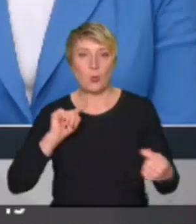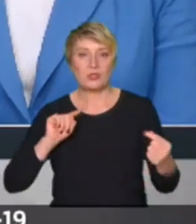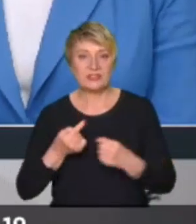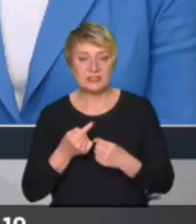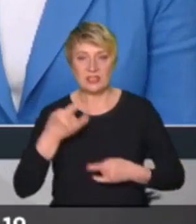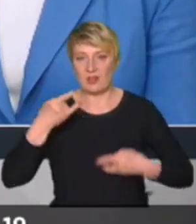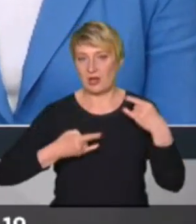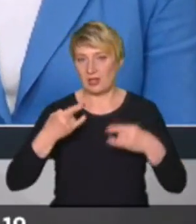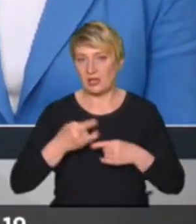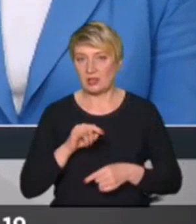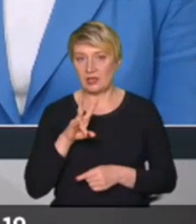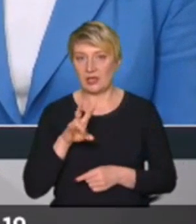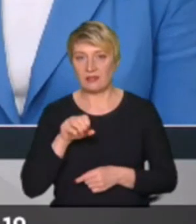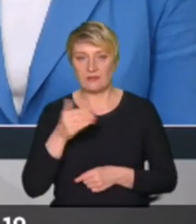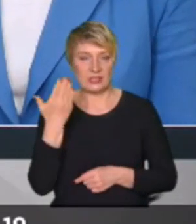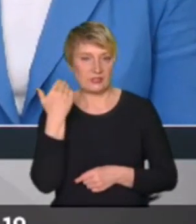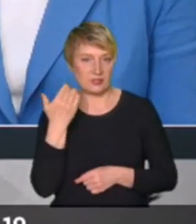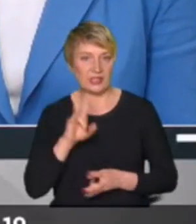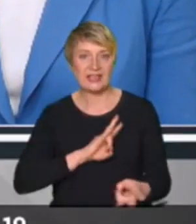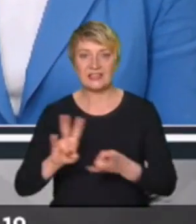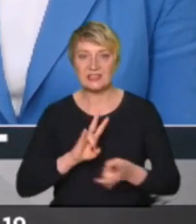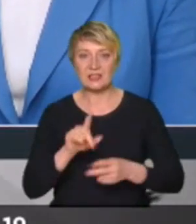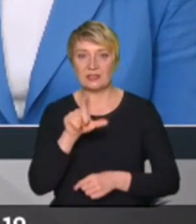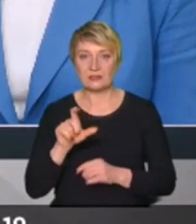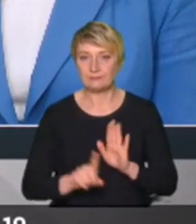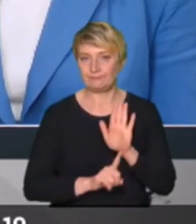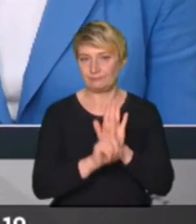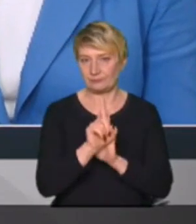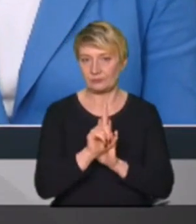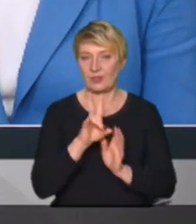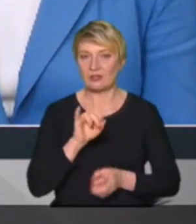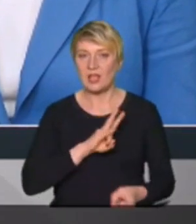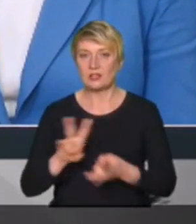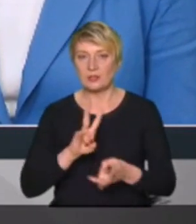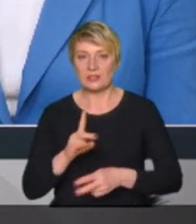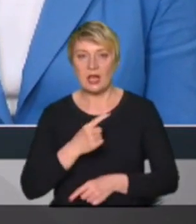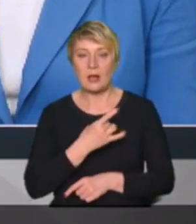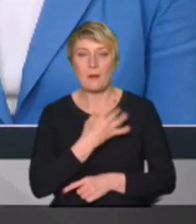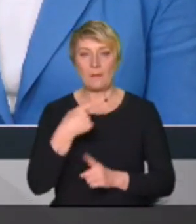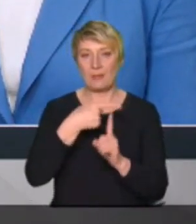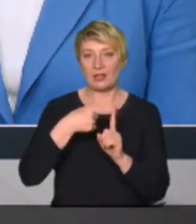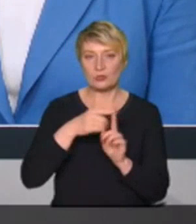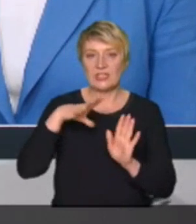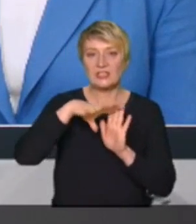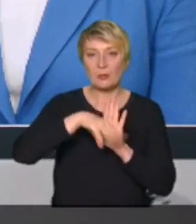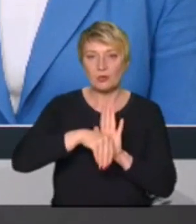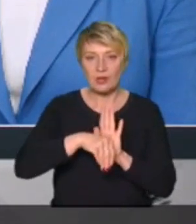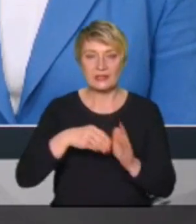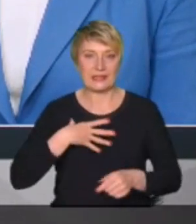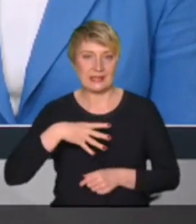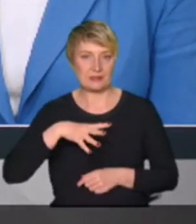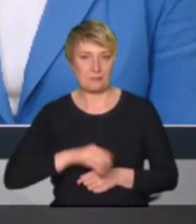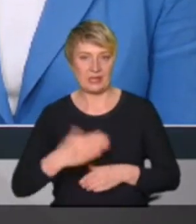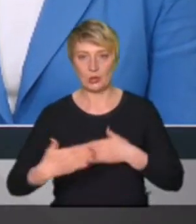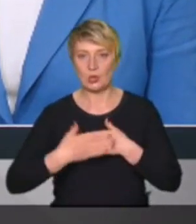тому, що нещодавно за тероризм і навіть за замах на тероризм у Білорусі запровадили смертну кару. Ну і як повідомило